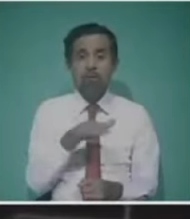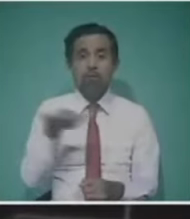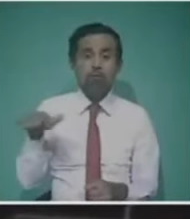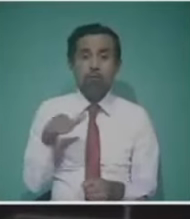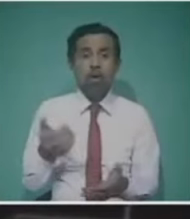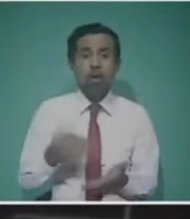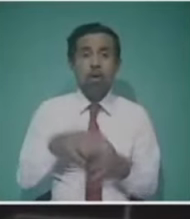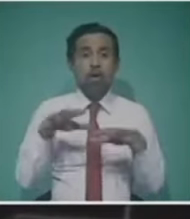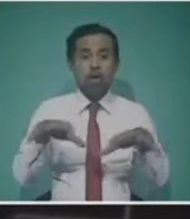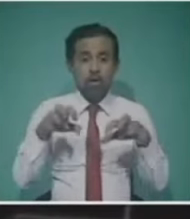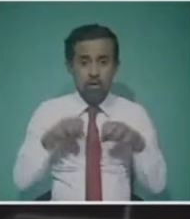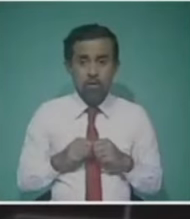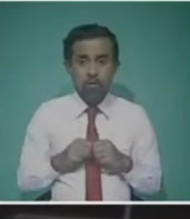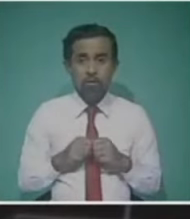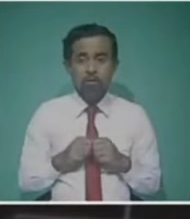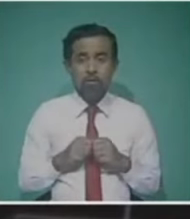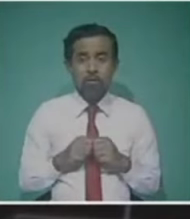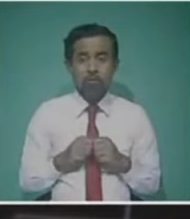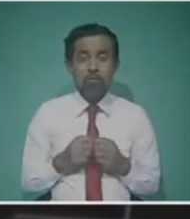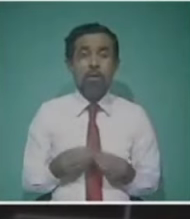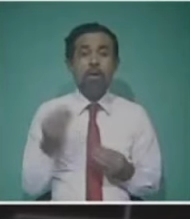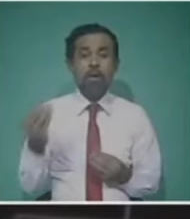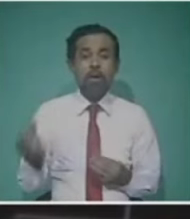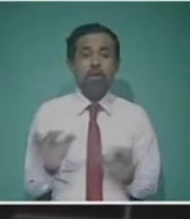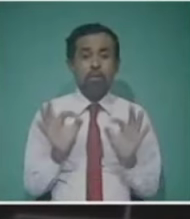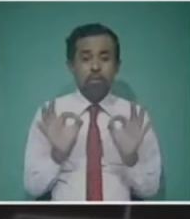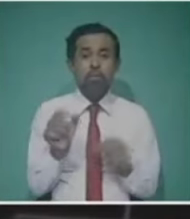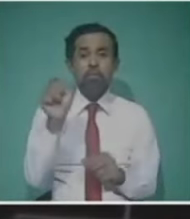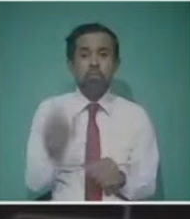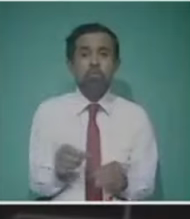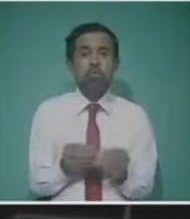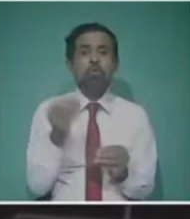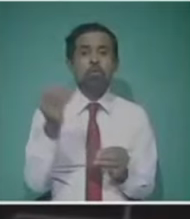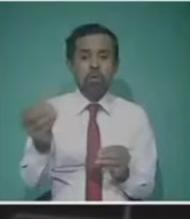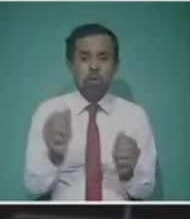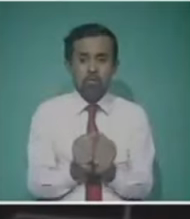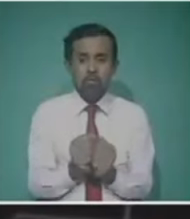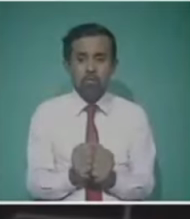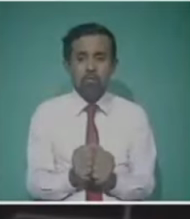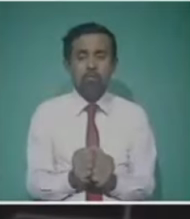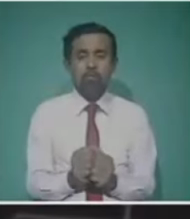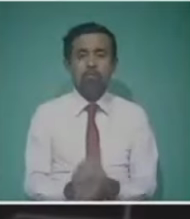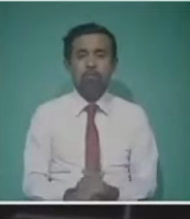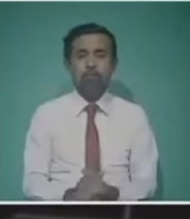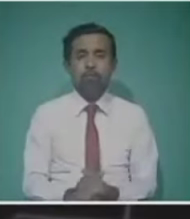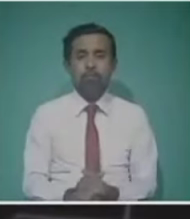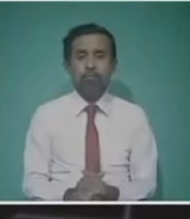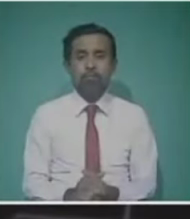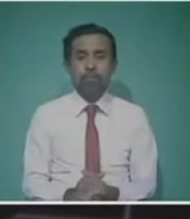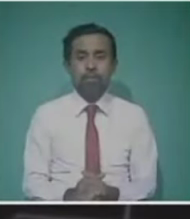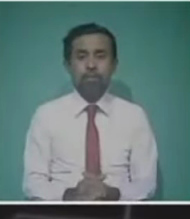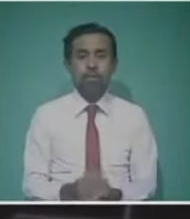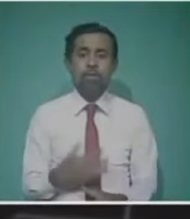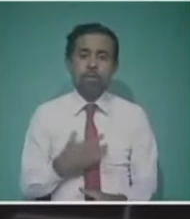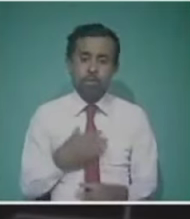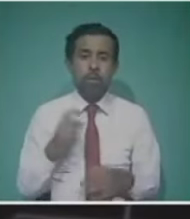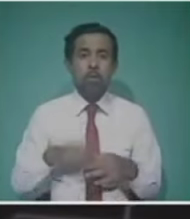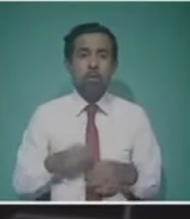முறையிலே உரிய மக்களுக்கு பகிர்ந்தளிக்கிறதுக்கான நடவடிக்கைகள் எடுக்க வேண்டும். இதிலே வேதனை என்னவென்றால், இந்த